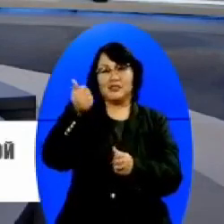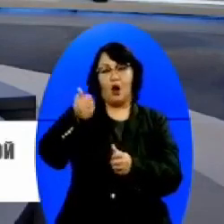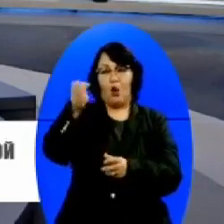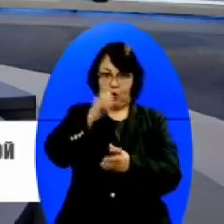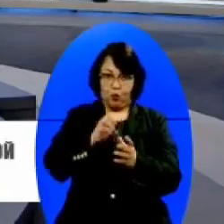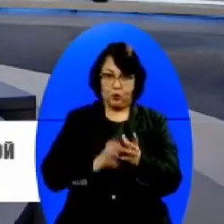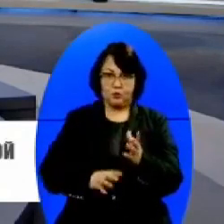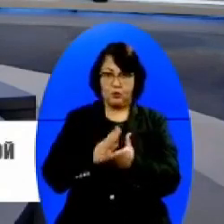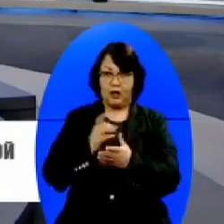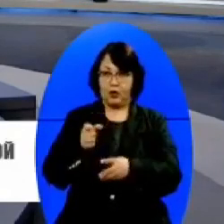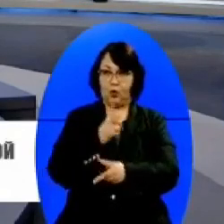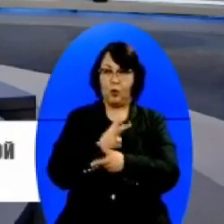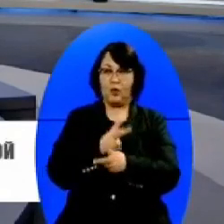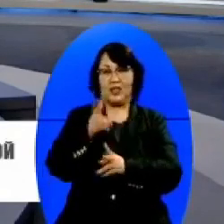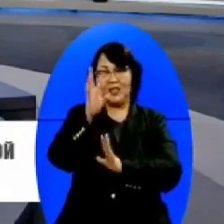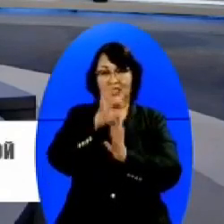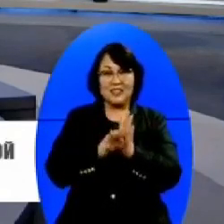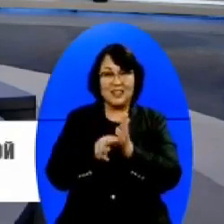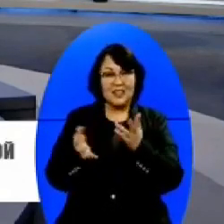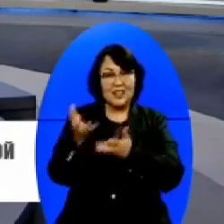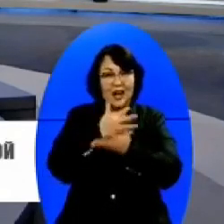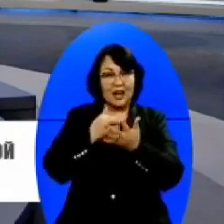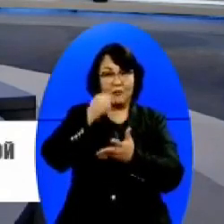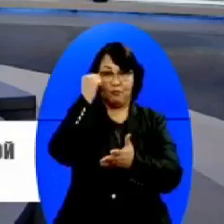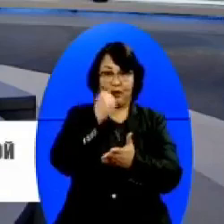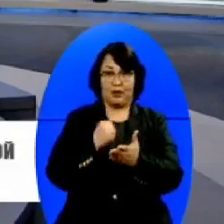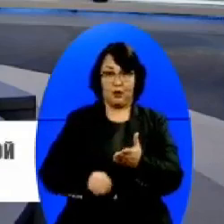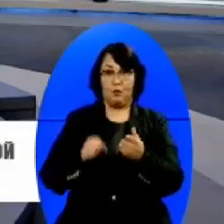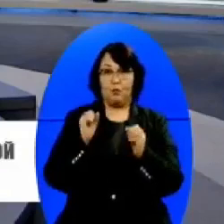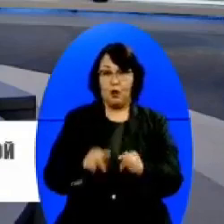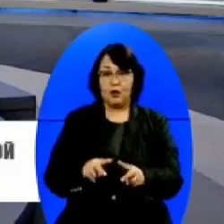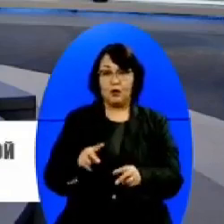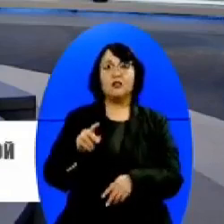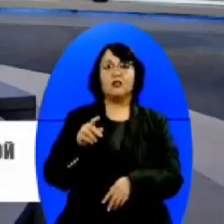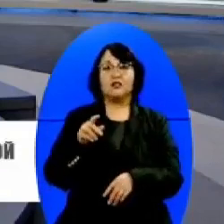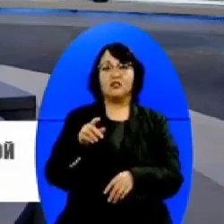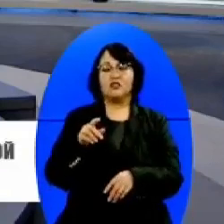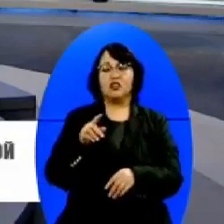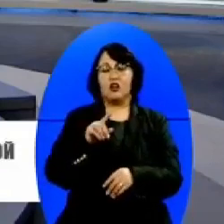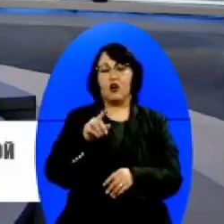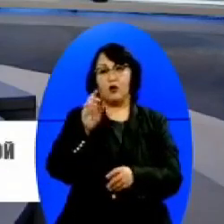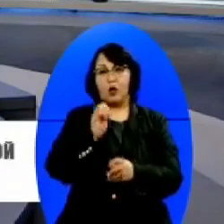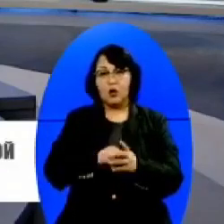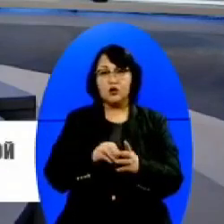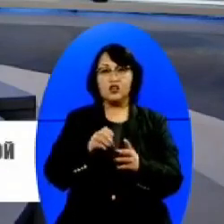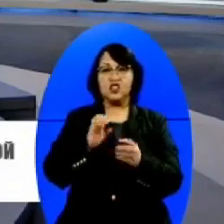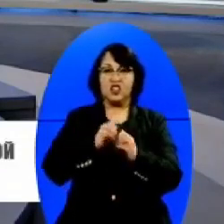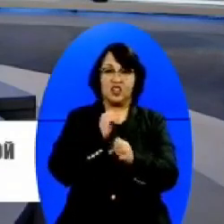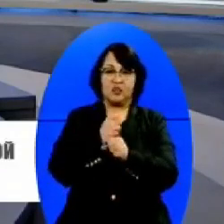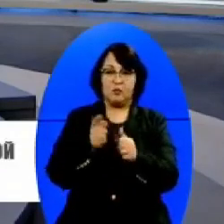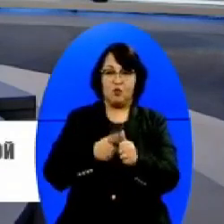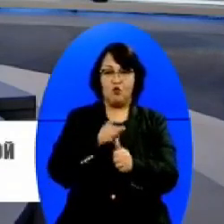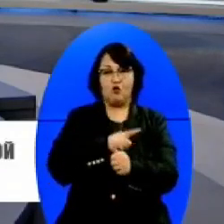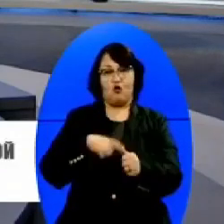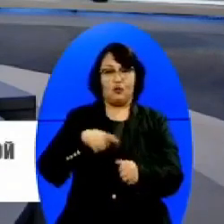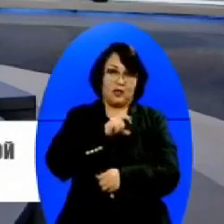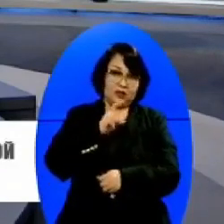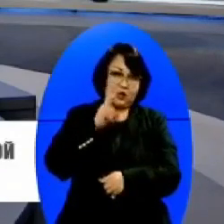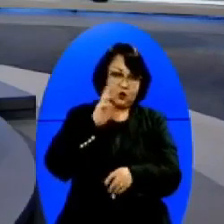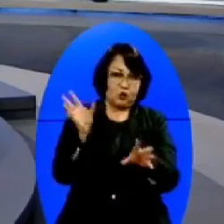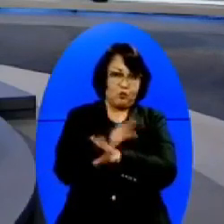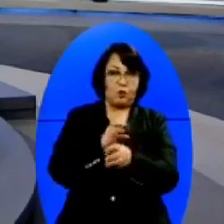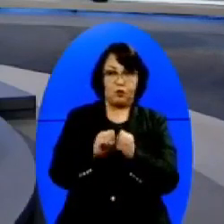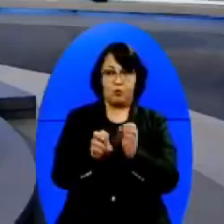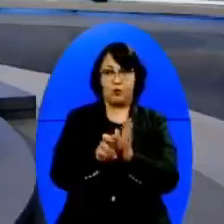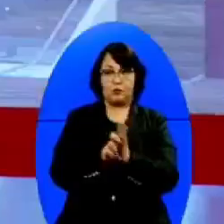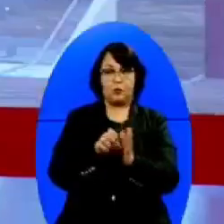энэ хуулийг хэлэлцээд баталчих юм бол ерөнхийдөө зах зээл оролцогчд нь өөрсдөө зах зээлээ зохицуулаад явдаг болох боломжтой гэж харж байгаа юм байна.